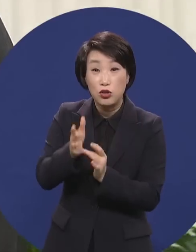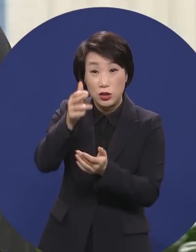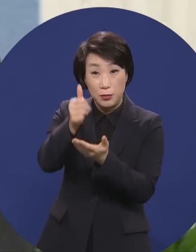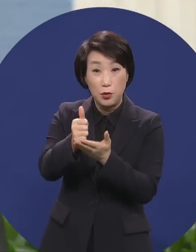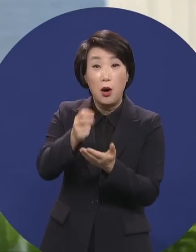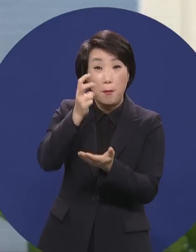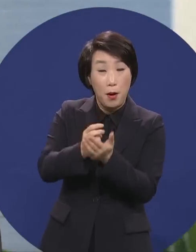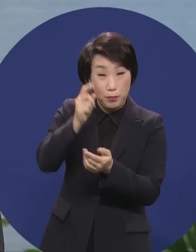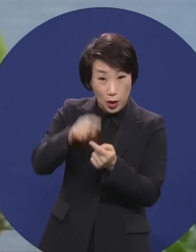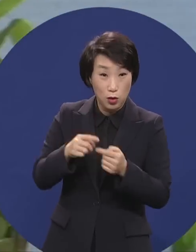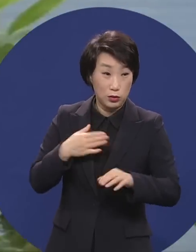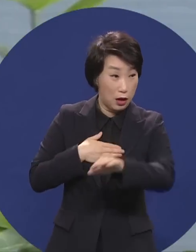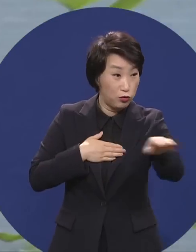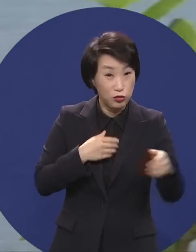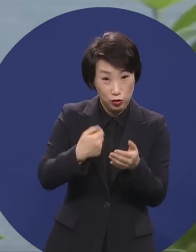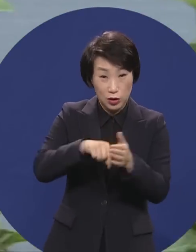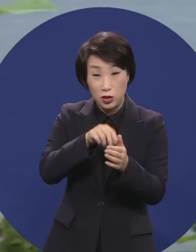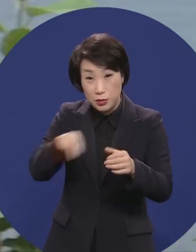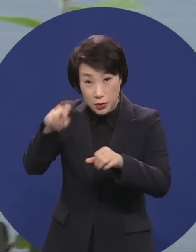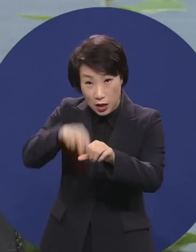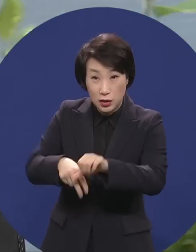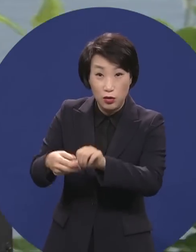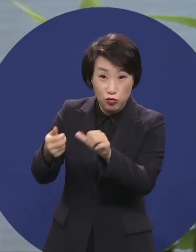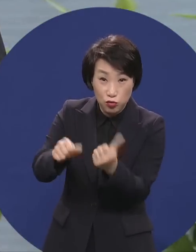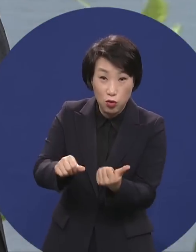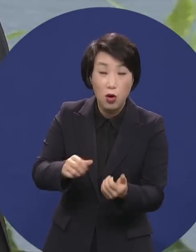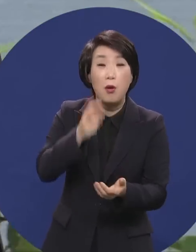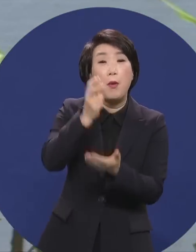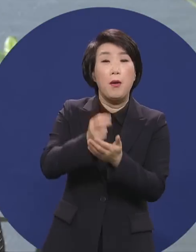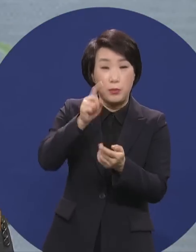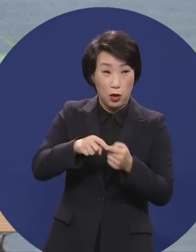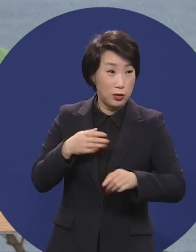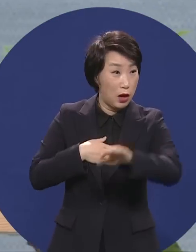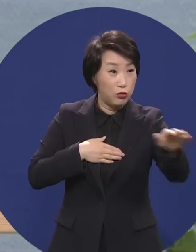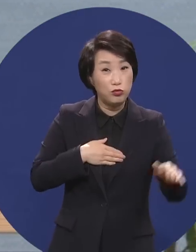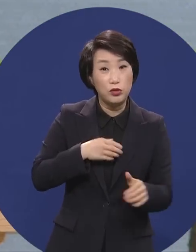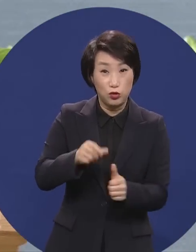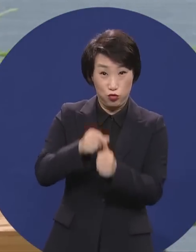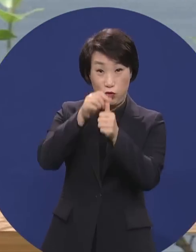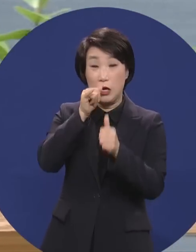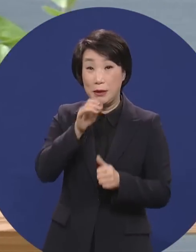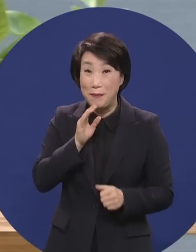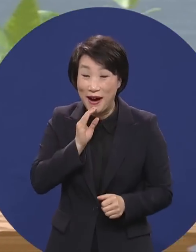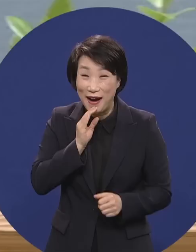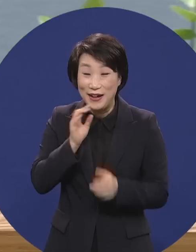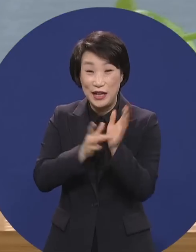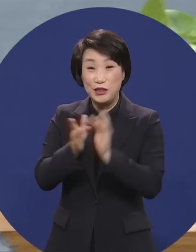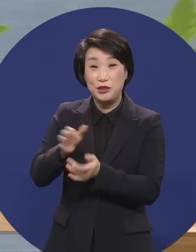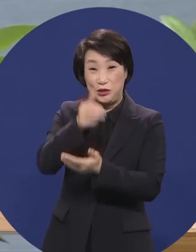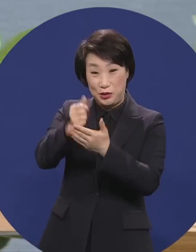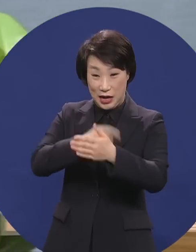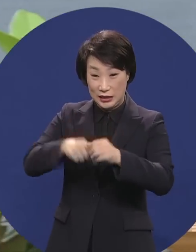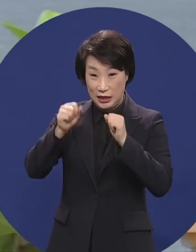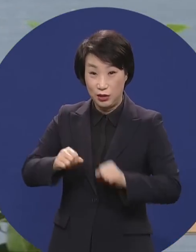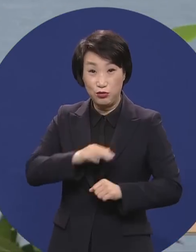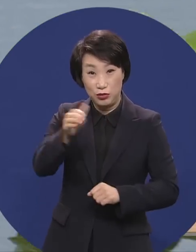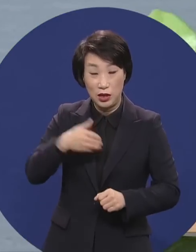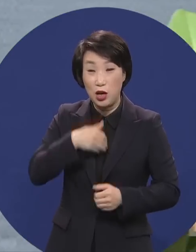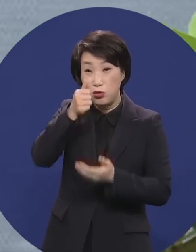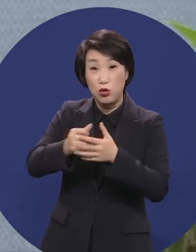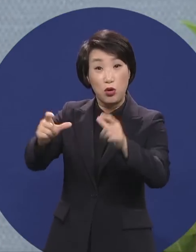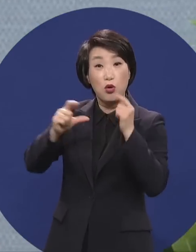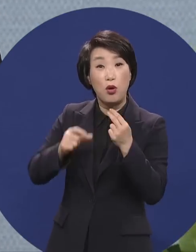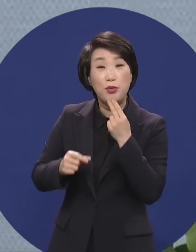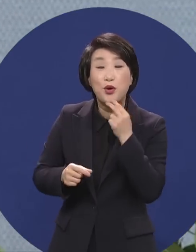위해서 죽으시고 법대로 나를 살렸다 이 말이에요. 그리스도 예수 안에 있는 자에게는 결코 정죄함이 없나니 이는